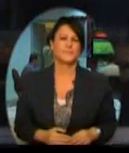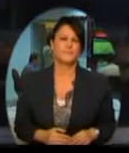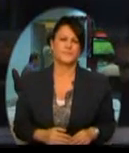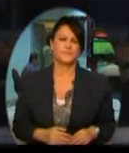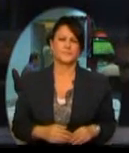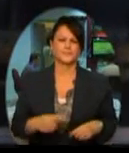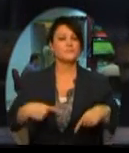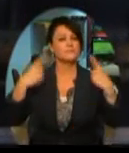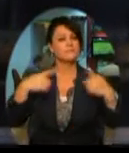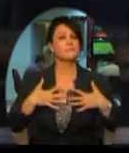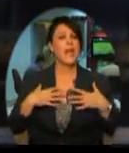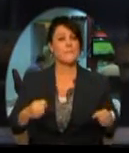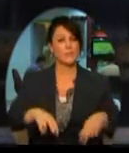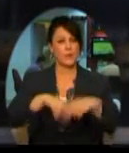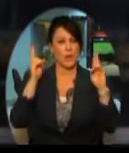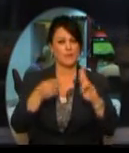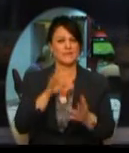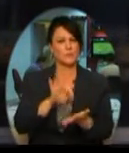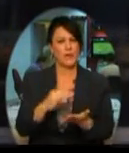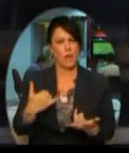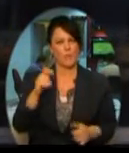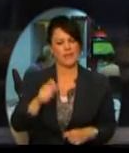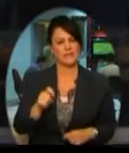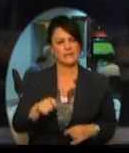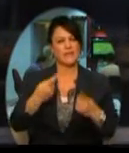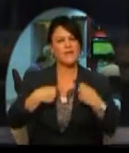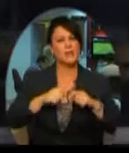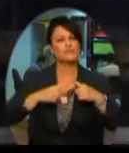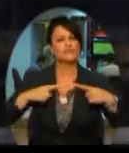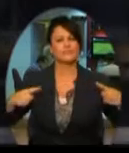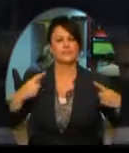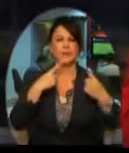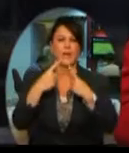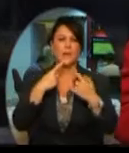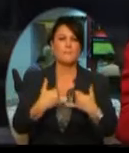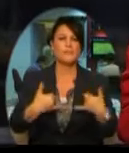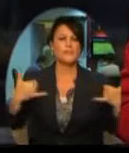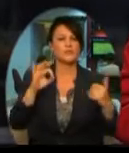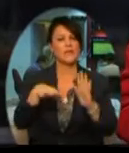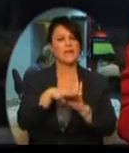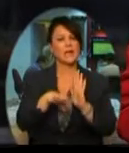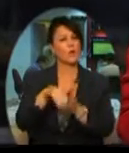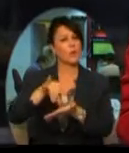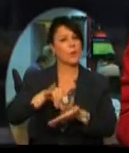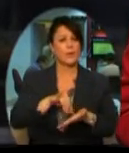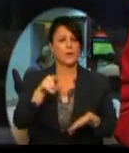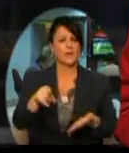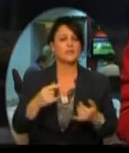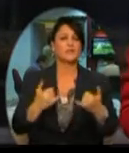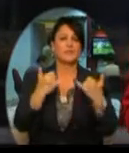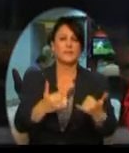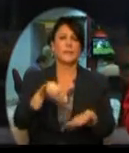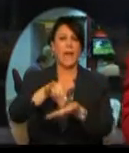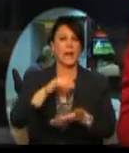יום הבריאות הבינלאומי צוין היום בכנסת. הוועדות השונות דנו בפיתוח של תקנות אורבניות שיובילו את ההערים